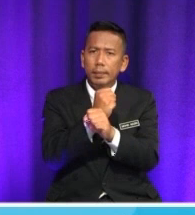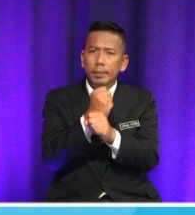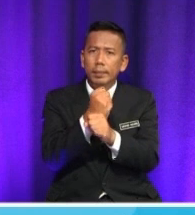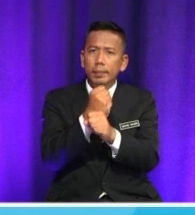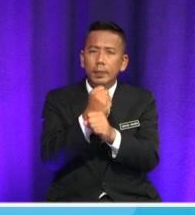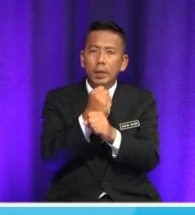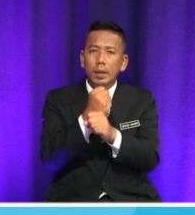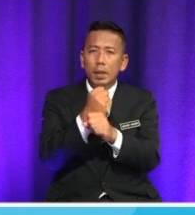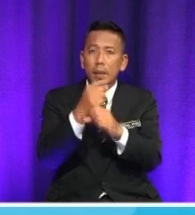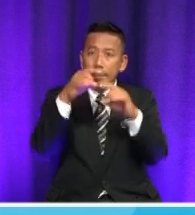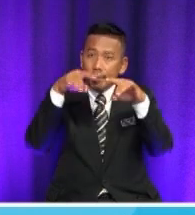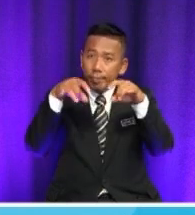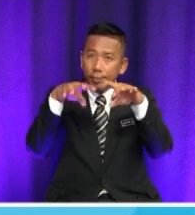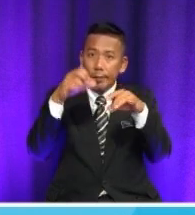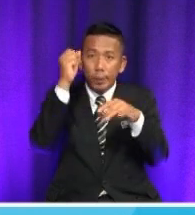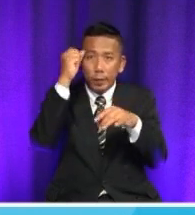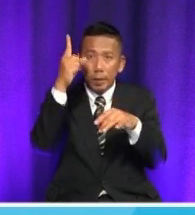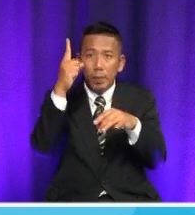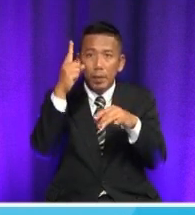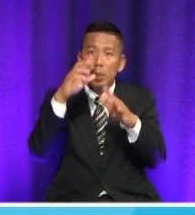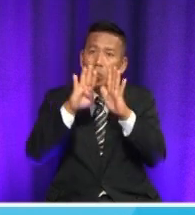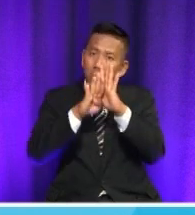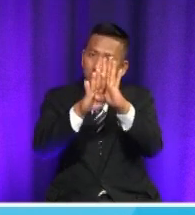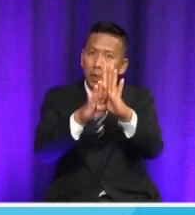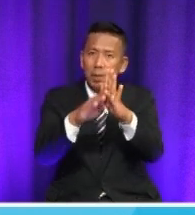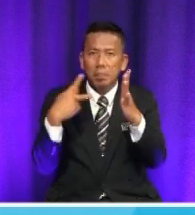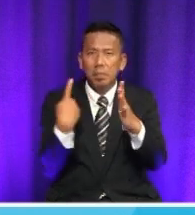seterusnya membuktikan kita komputer